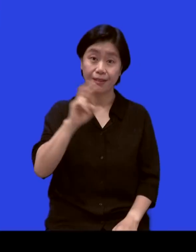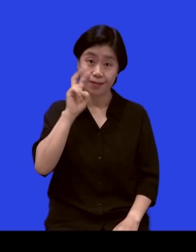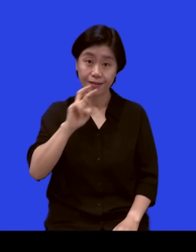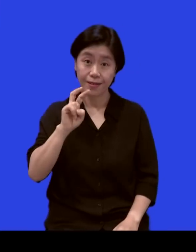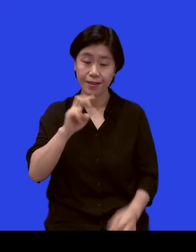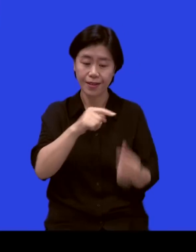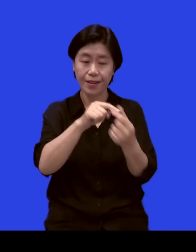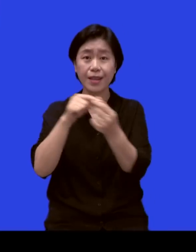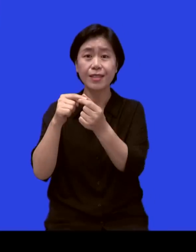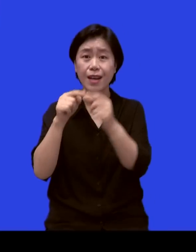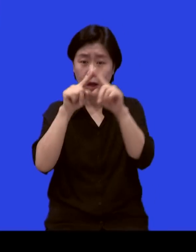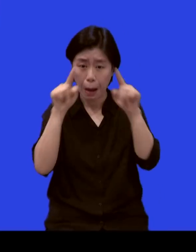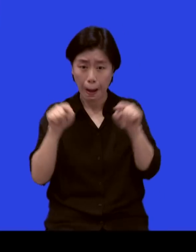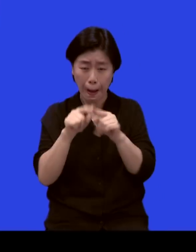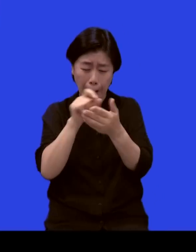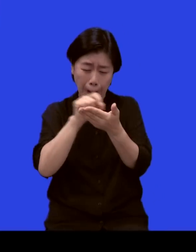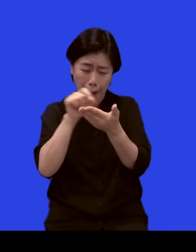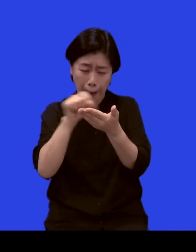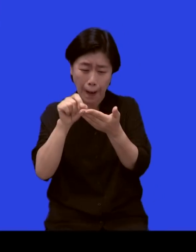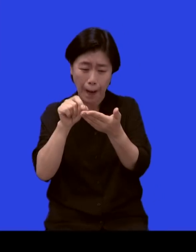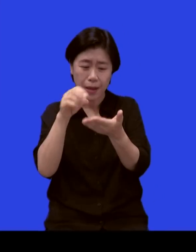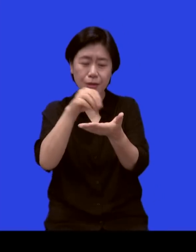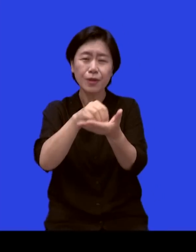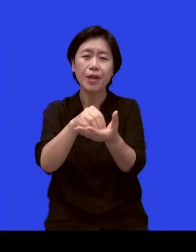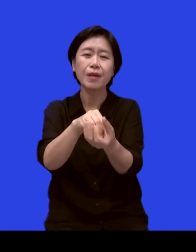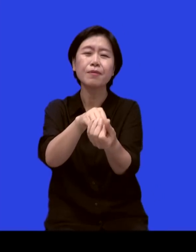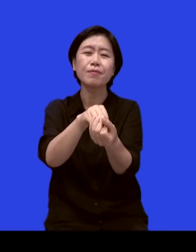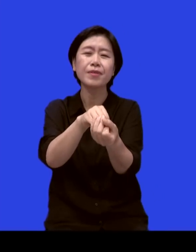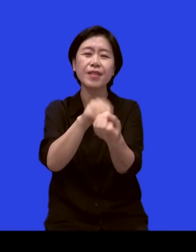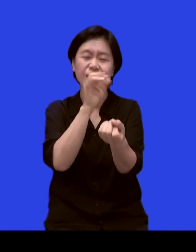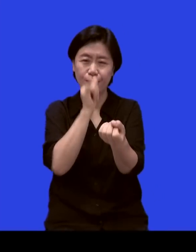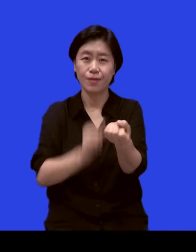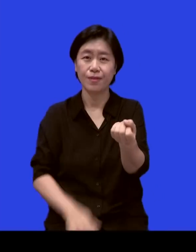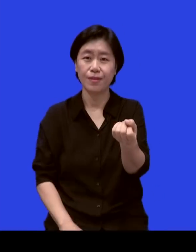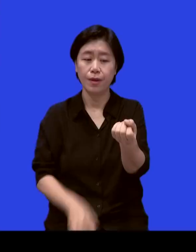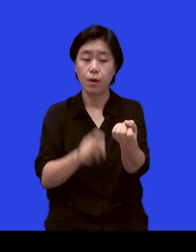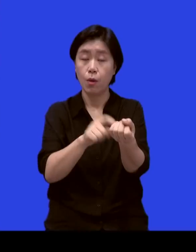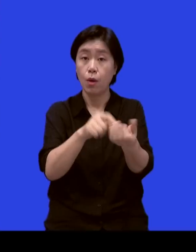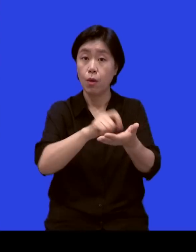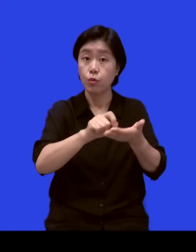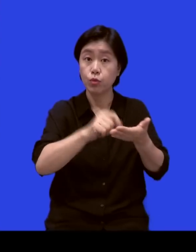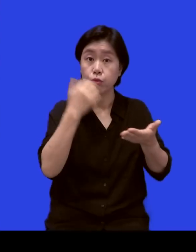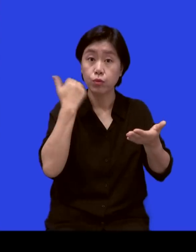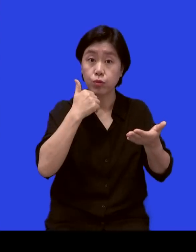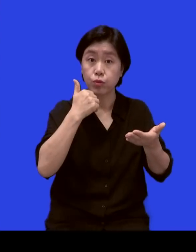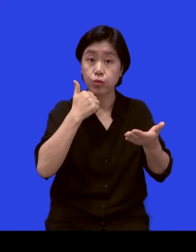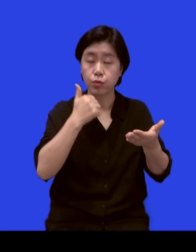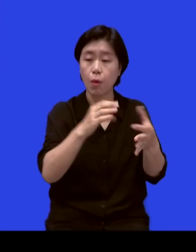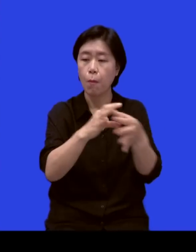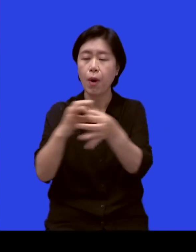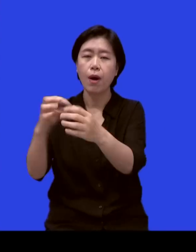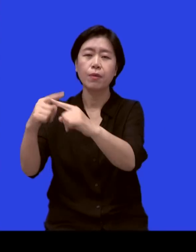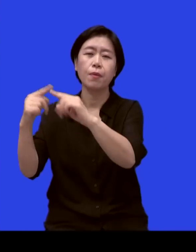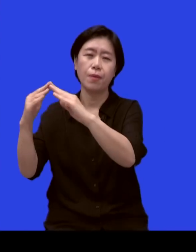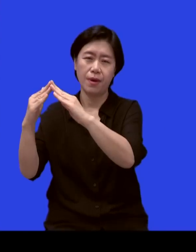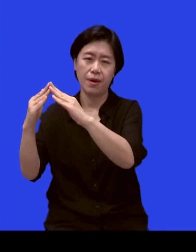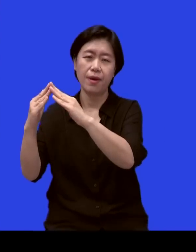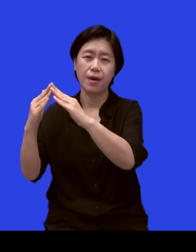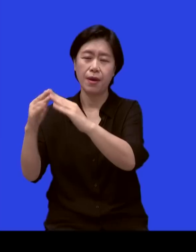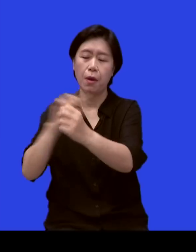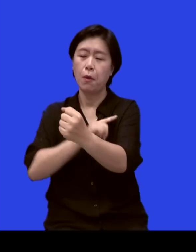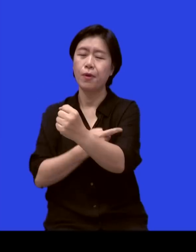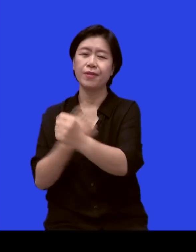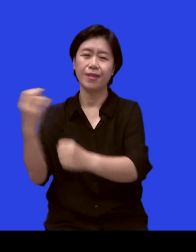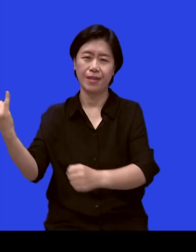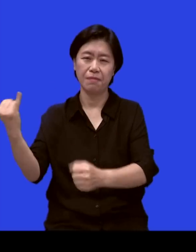이제 연결해드린 교회에 네. 그 권사님 한 분이 이렇게 써주셨나 봐요. 수술 가신다고 하니까. 그걸 쥐고 계시더라고요.